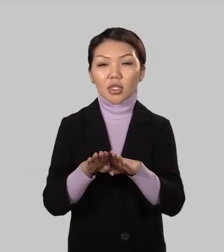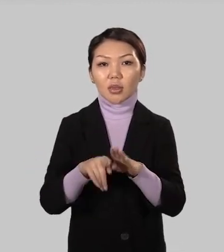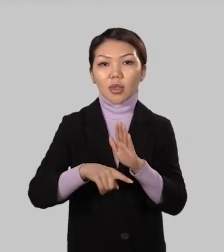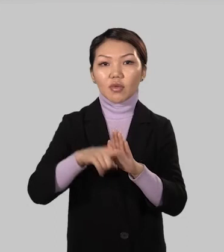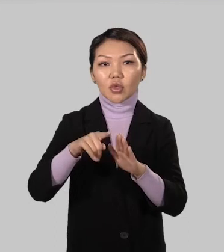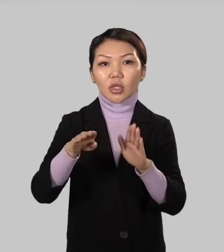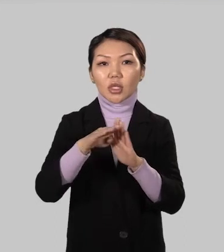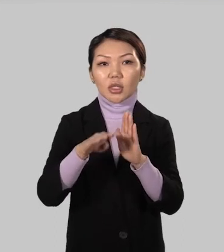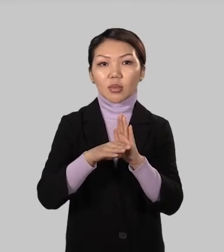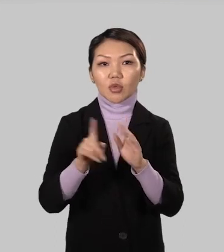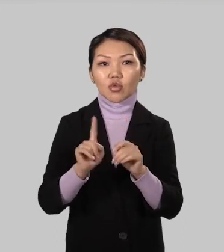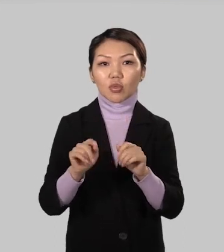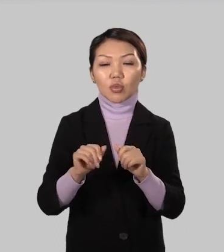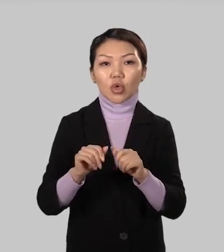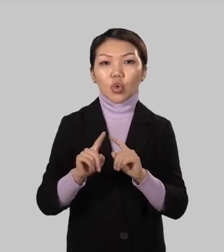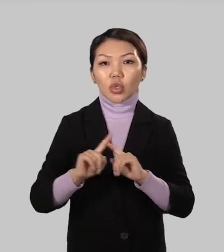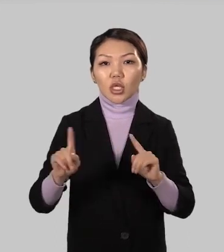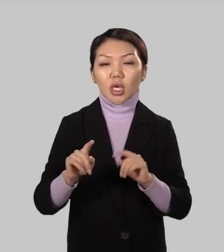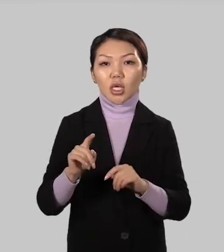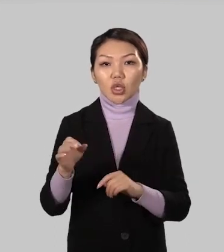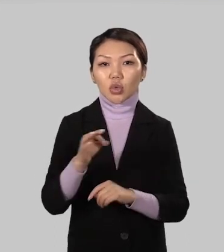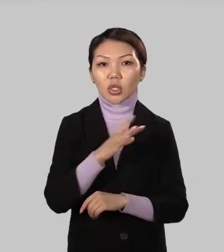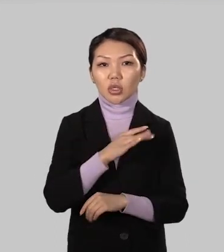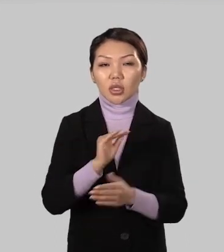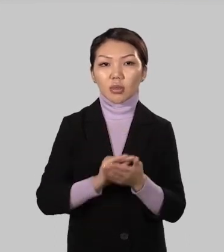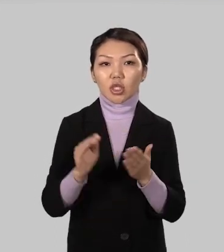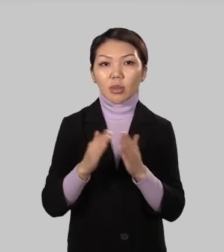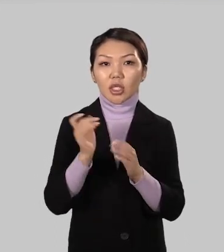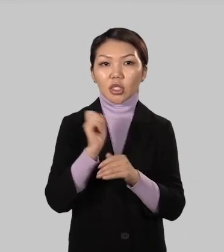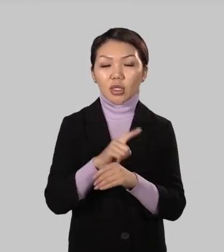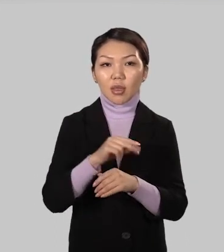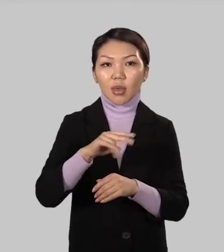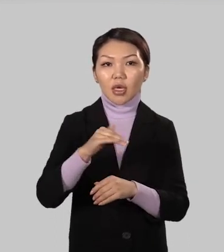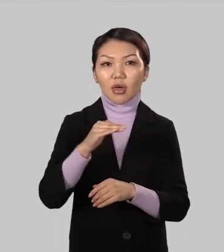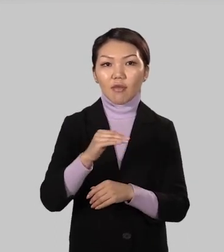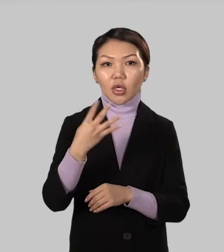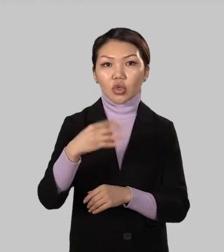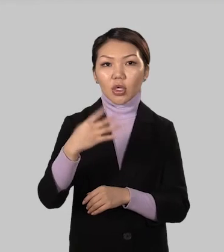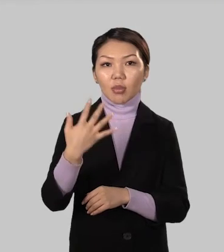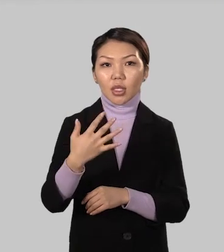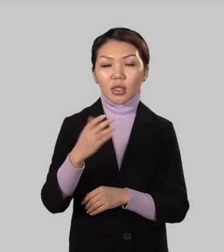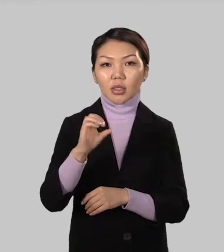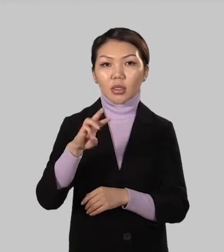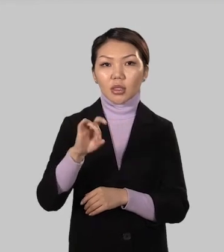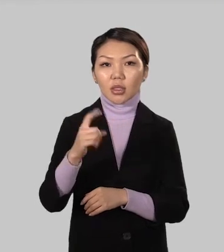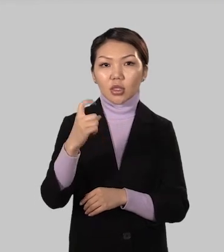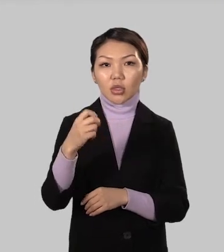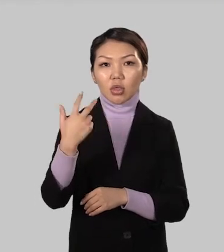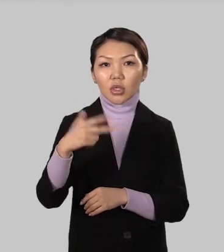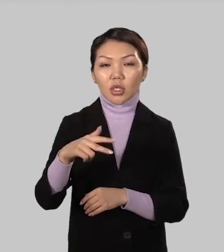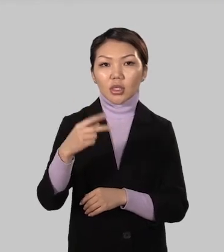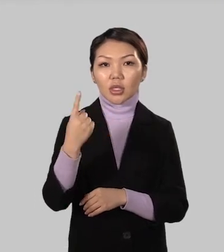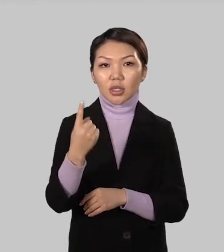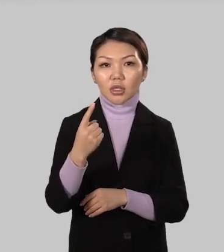уникальность озера иссык-куль запишите домашнее задание параграф 45 страниц